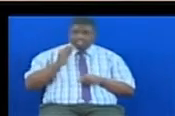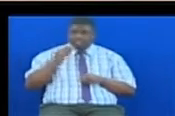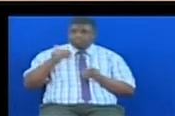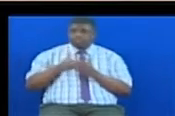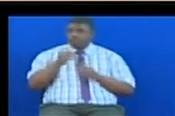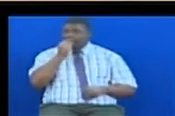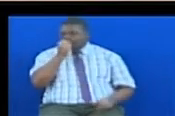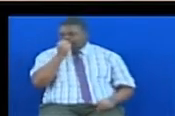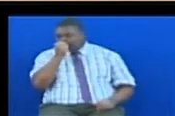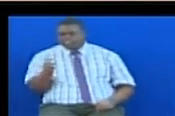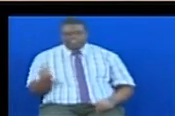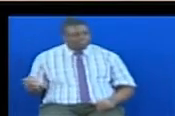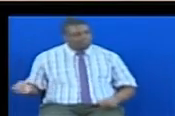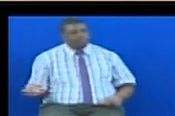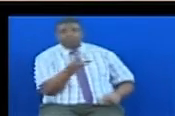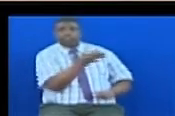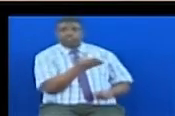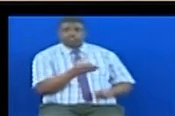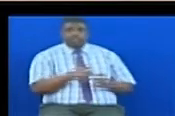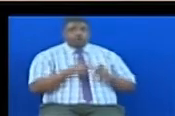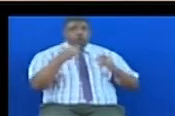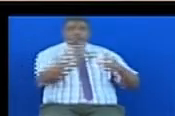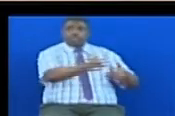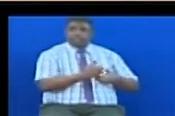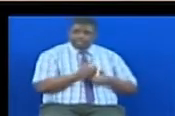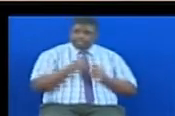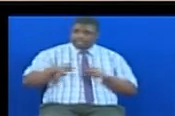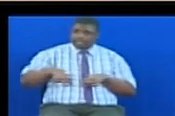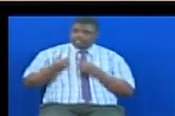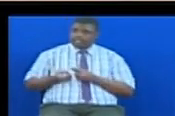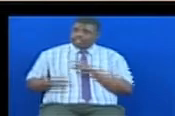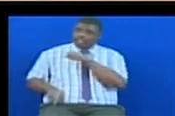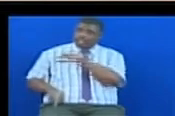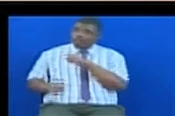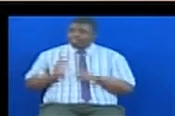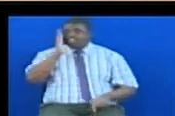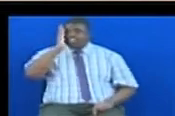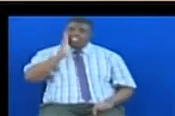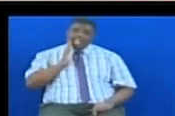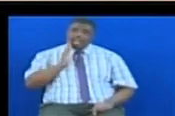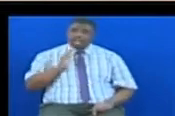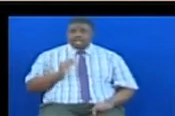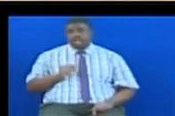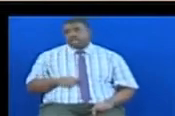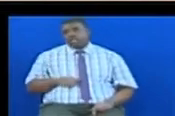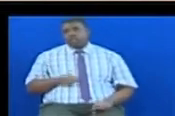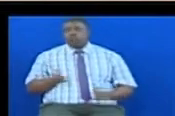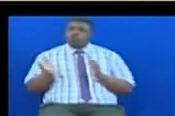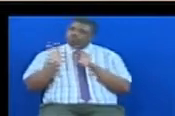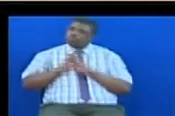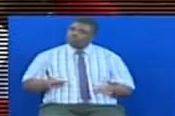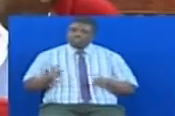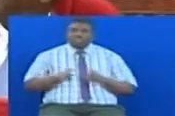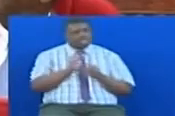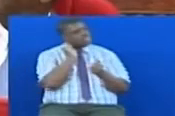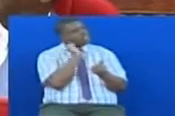mabomu, hawajawahi kusikia wameteka. Lakini hawa vijana wetu, Mheshimiwa Naibu Speaker, tutawamalizia